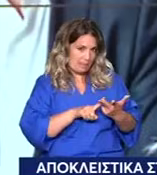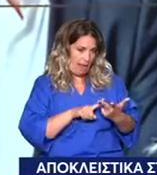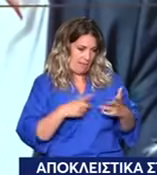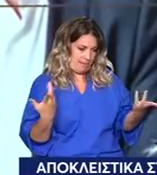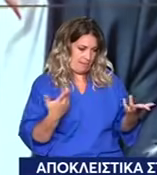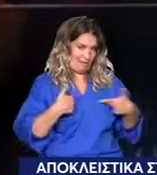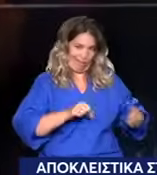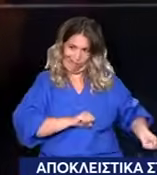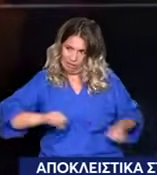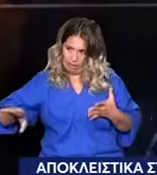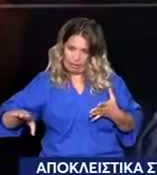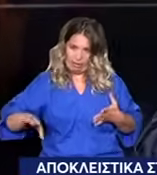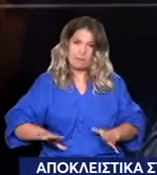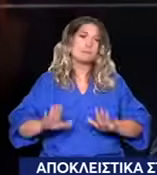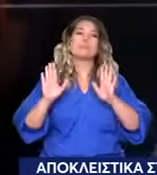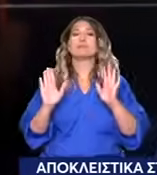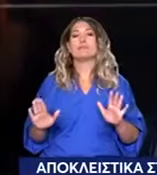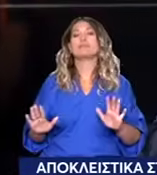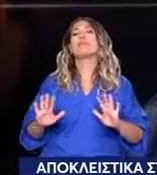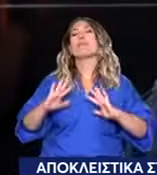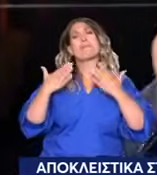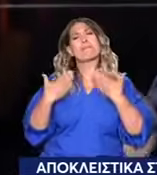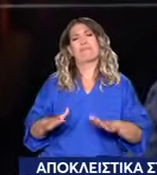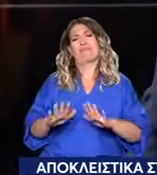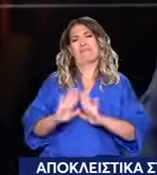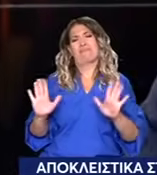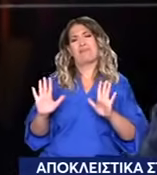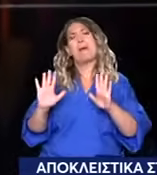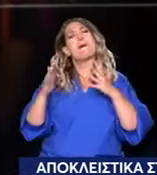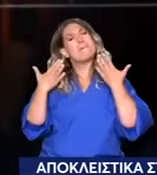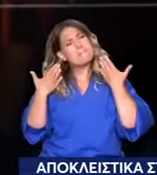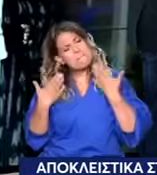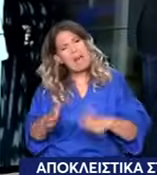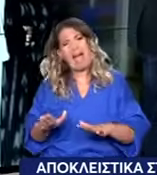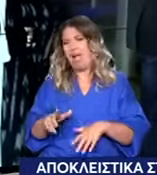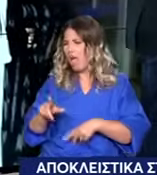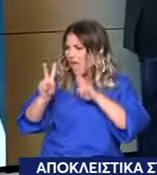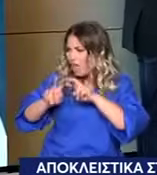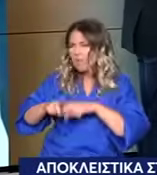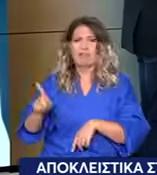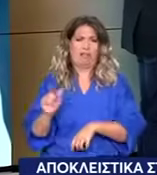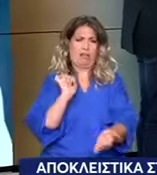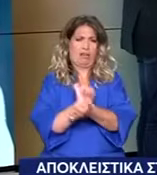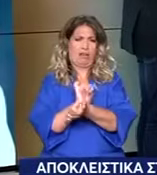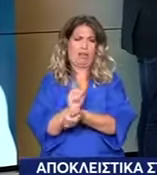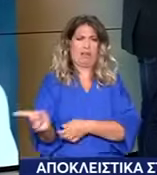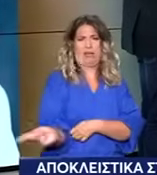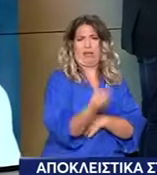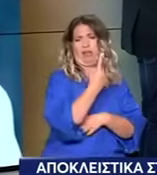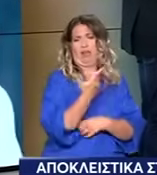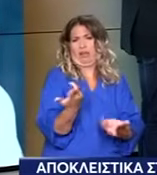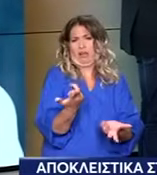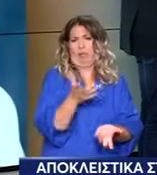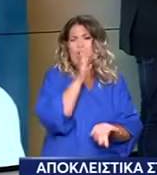Οι πιέσεις δεν τις συζητάμε, αξιολογήθηκαν και είναι στη φυλακή ο Λίτρας. Επειδή έχουμε μια εξέλιξη σοβαρή που προέκυψε τώρα. Κάντε μια διακοπή, γιατί τώρα αυτό που